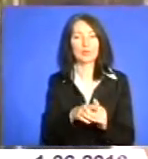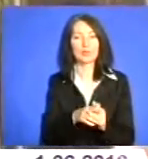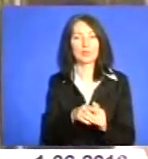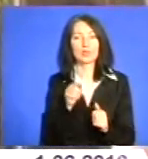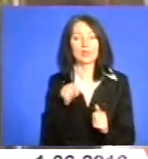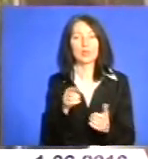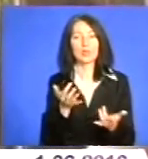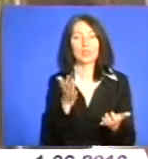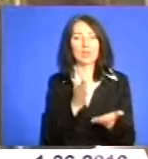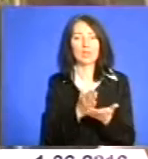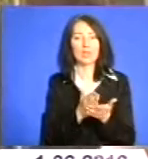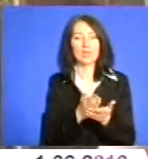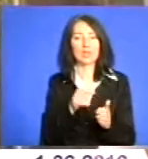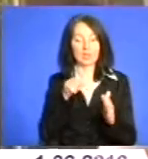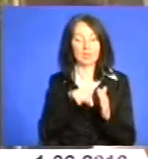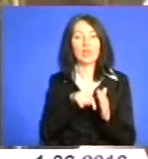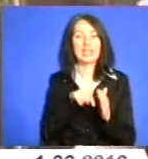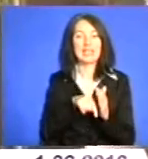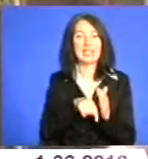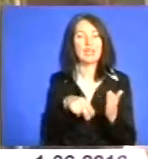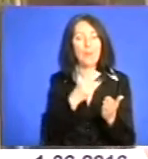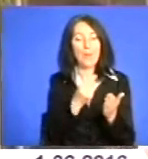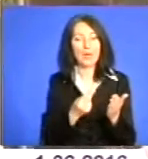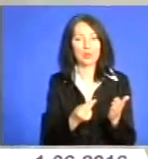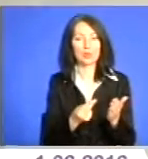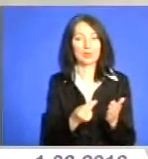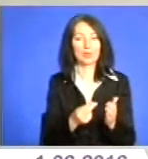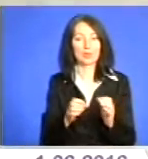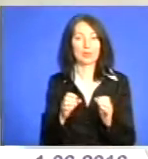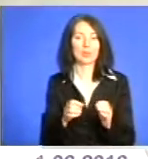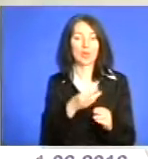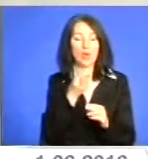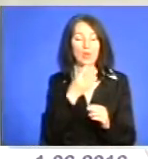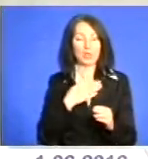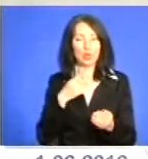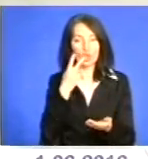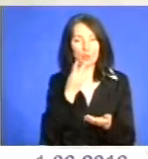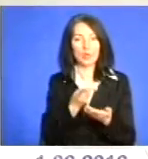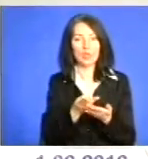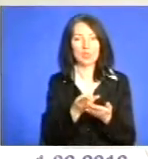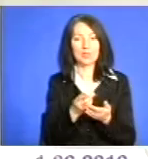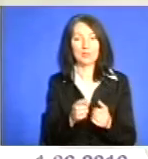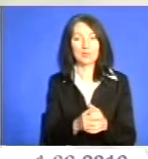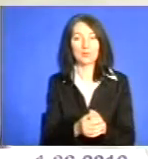там ще є на дні малюнок. Оператору нашому покажіть.